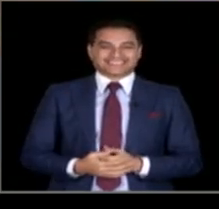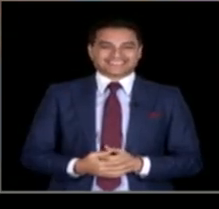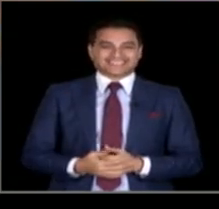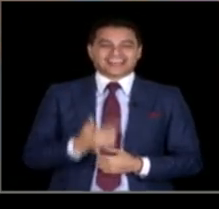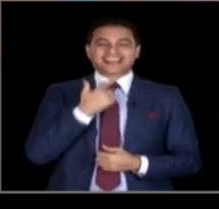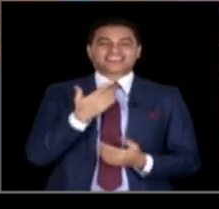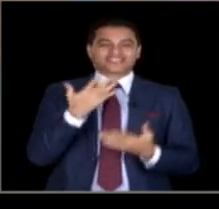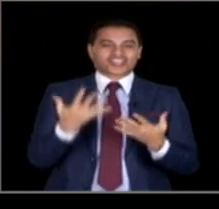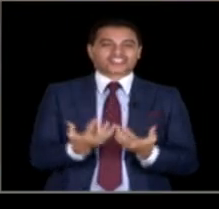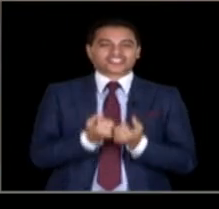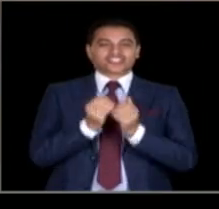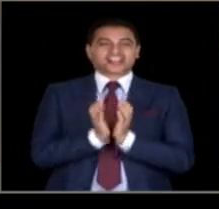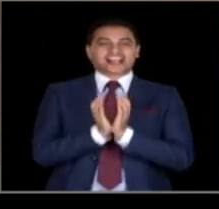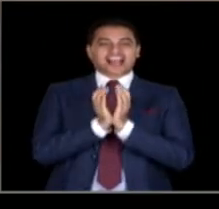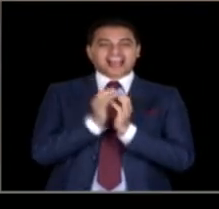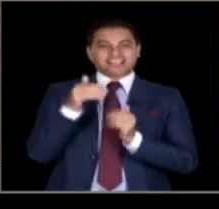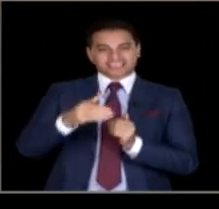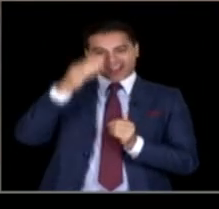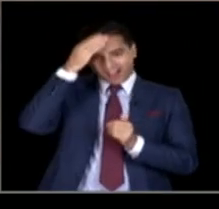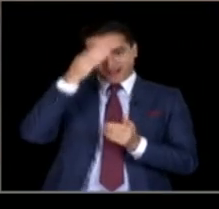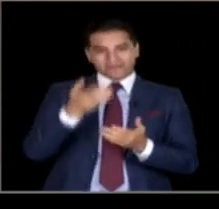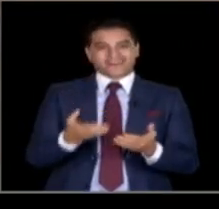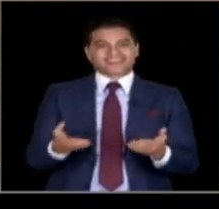نفسي أشيل كاس من كوس العباقرة.